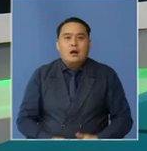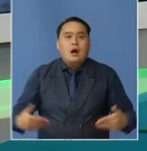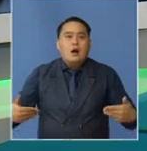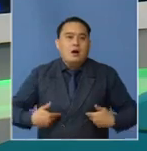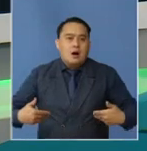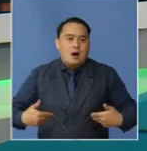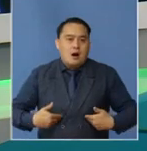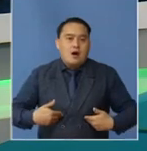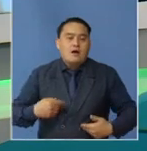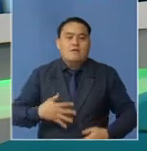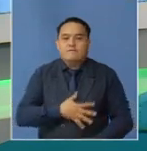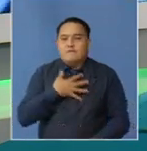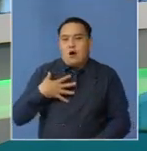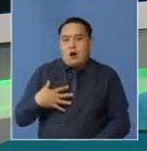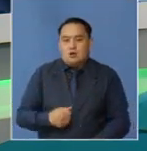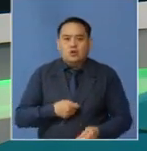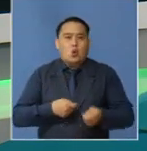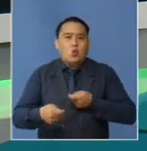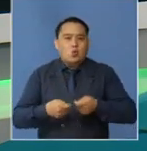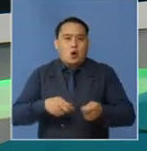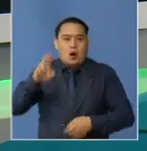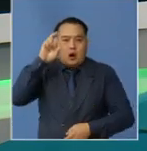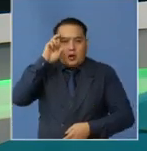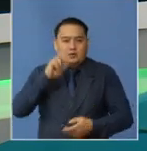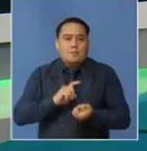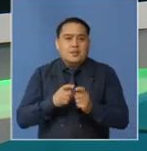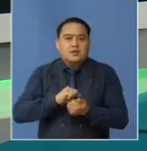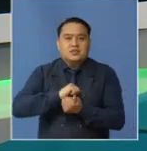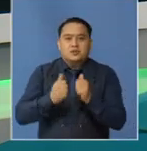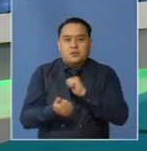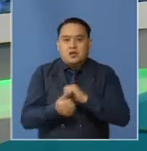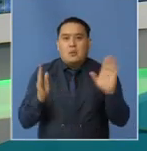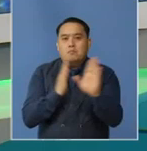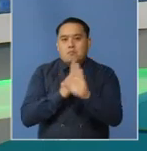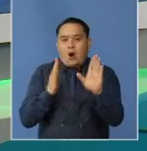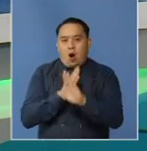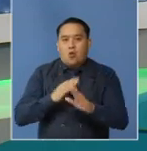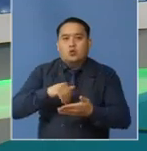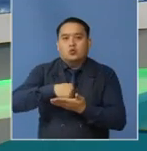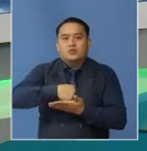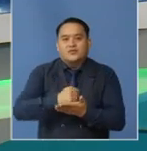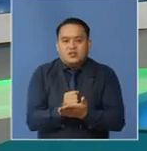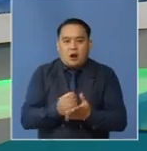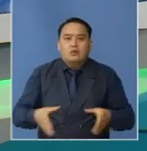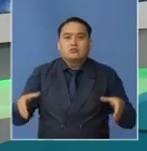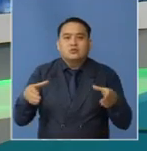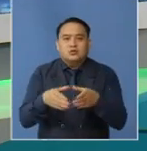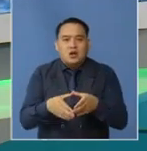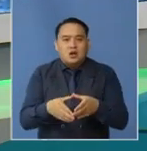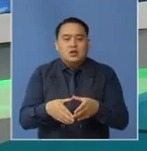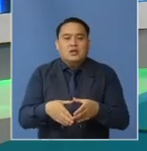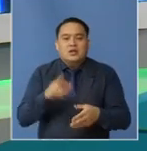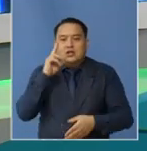Нидерландские фермеры возмущены правительственными мерами по борьбе с изменениями климата, которые, как утверждают собравшиеся,